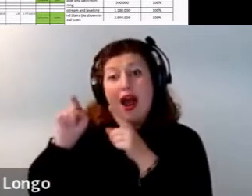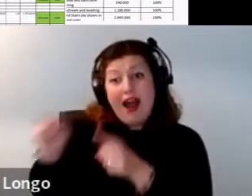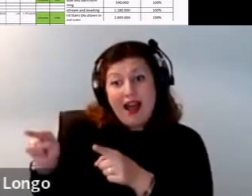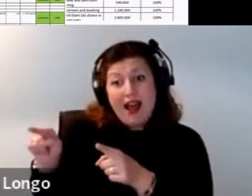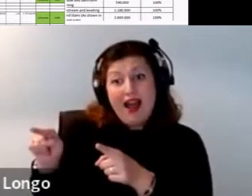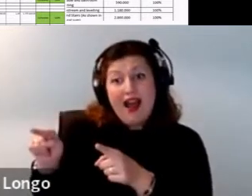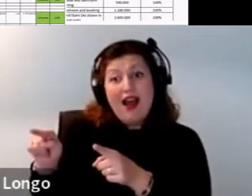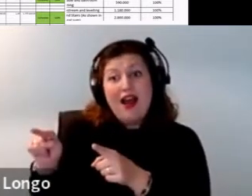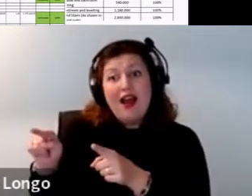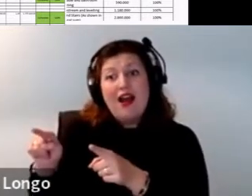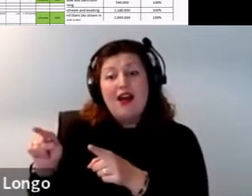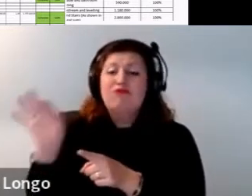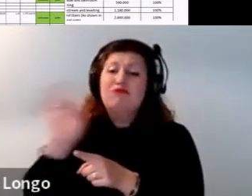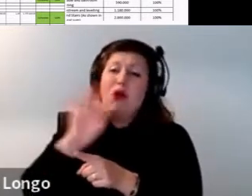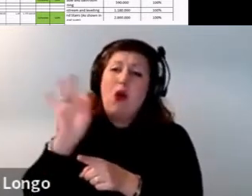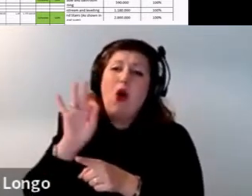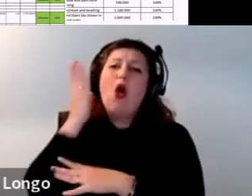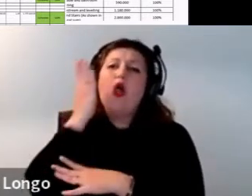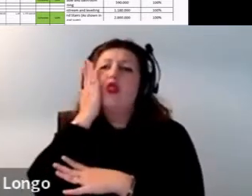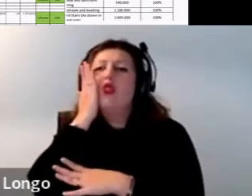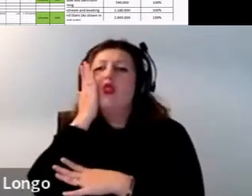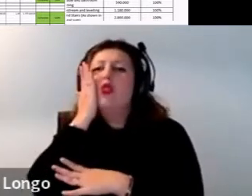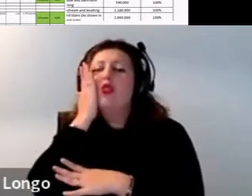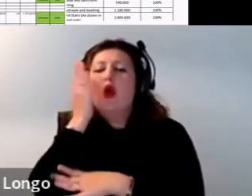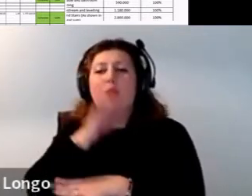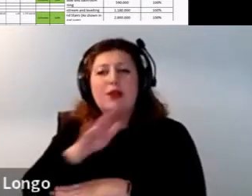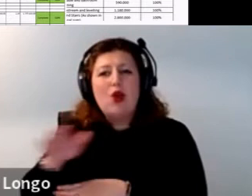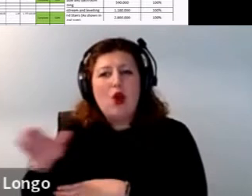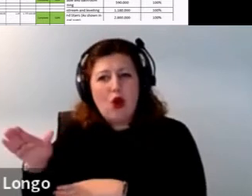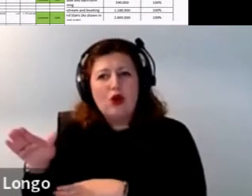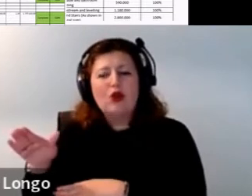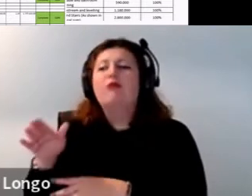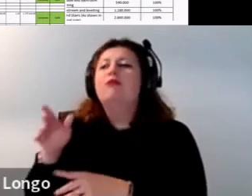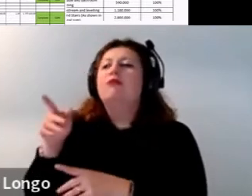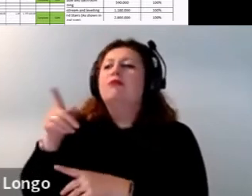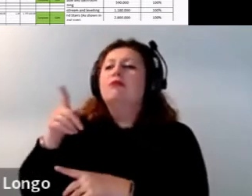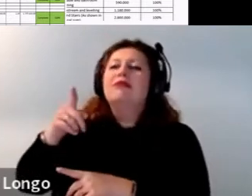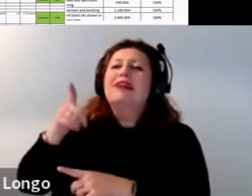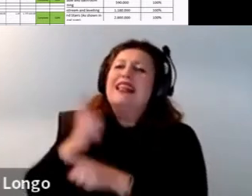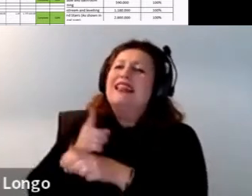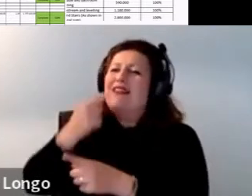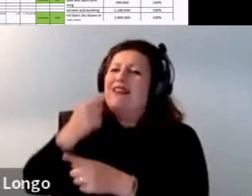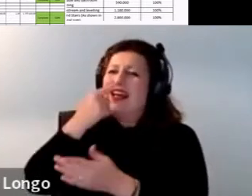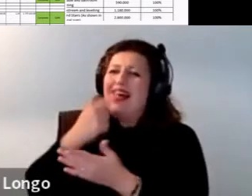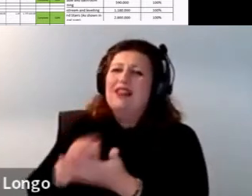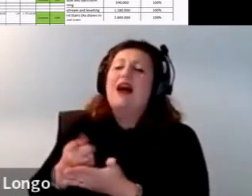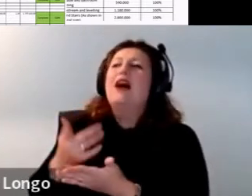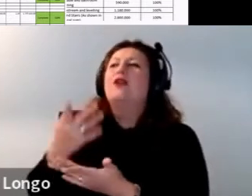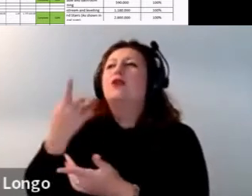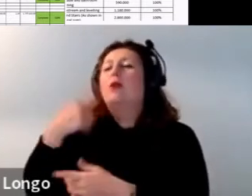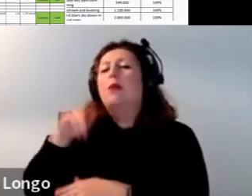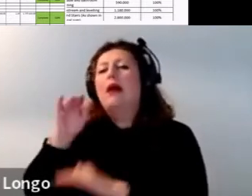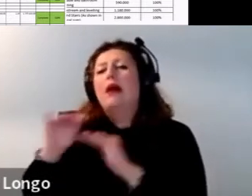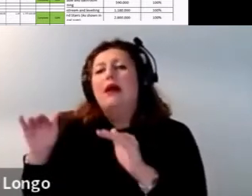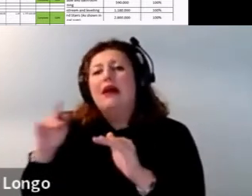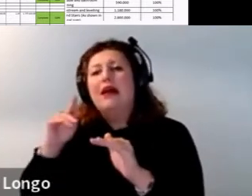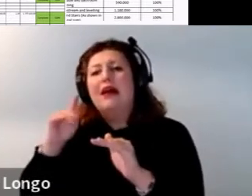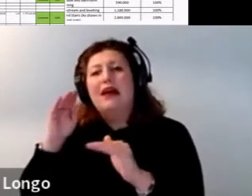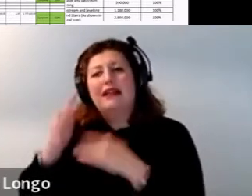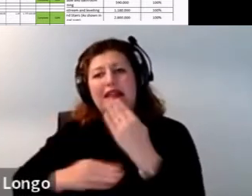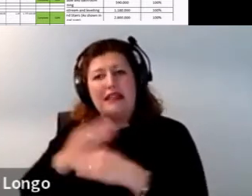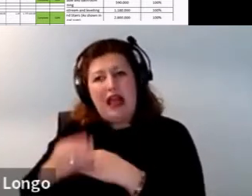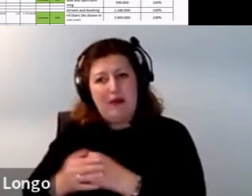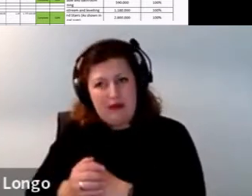Un dormitorio in questo caso. Noi abbiamo dovuto adattarlo in modo che fosse accessibile ai bambini con disabilità, quindi